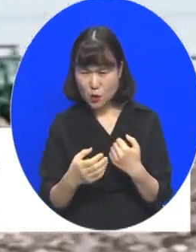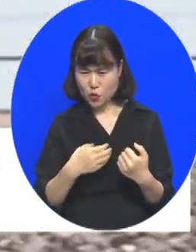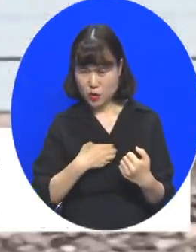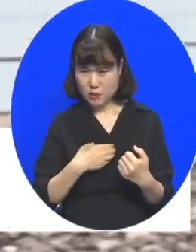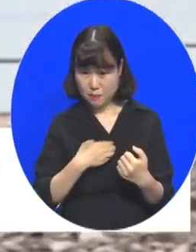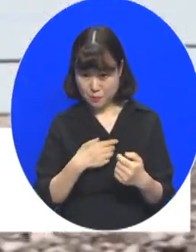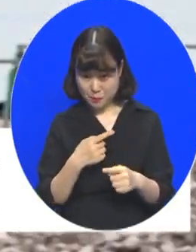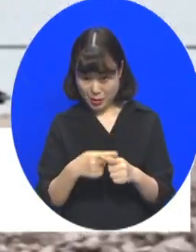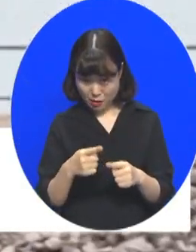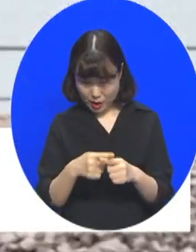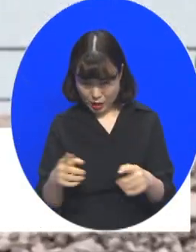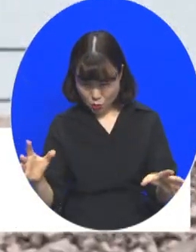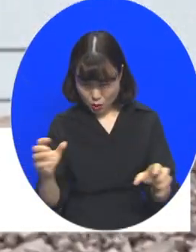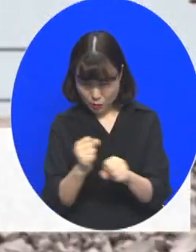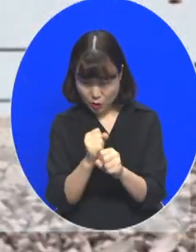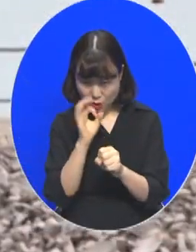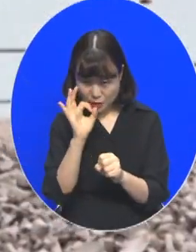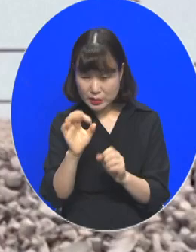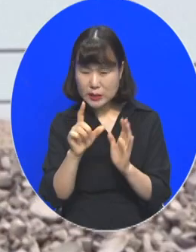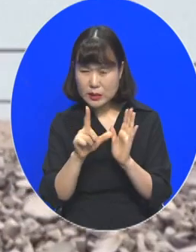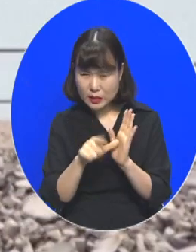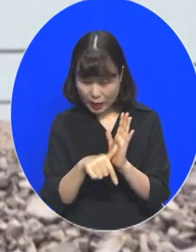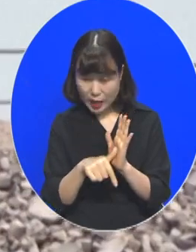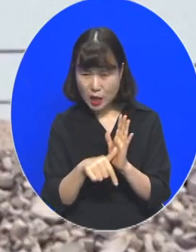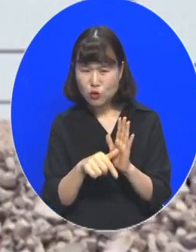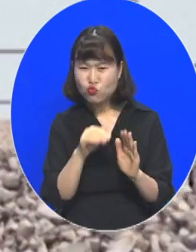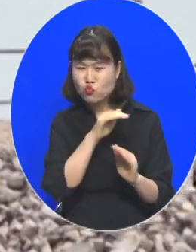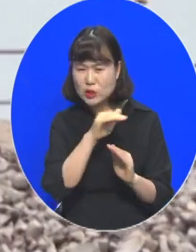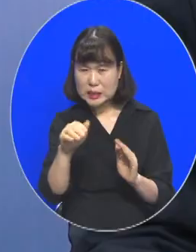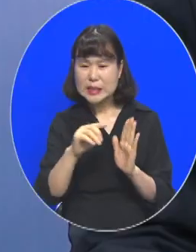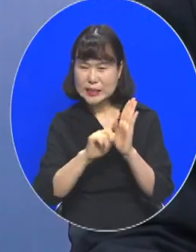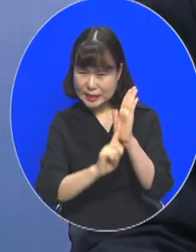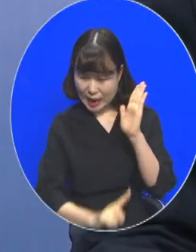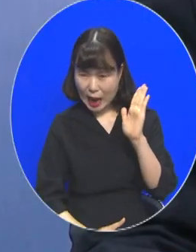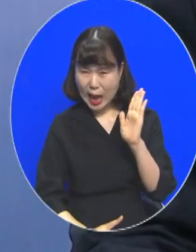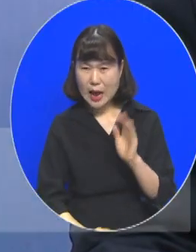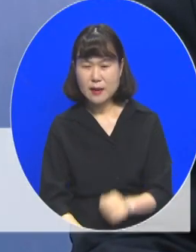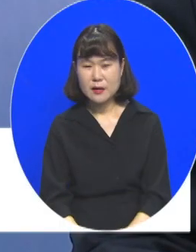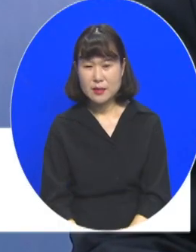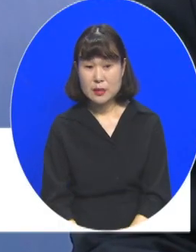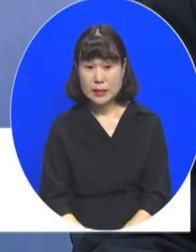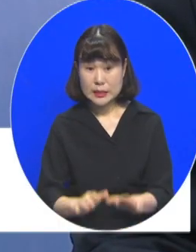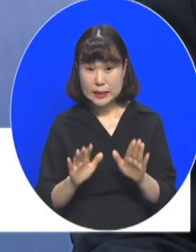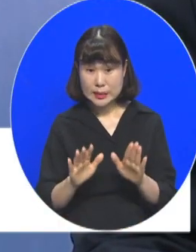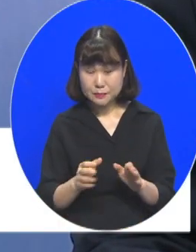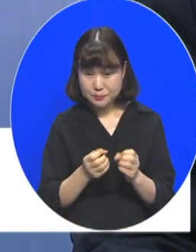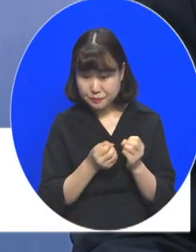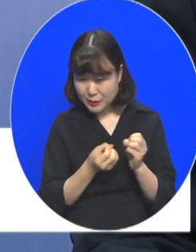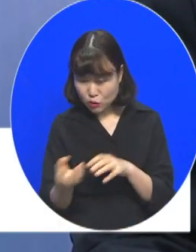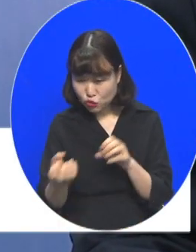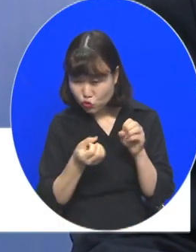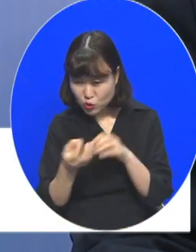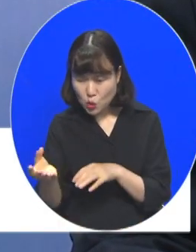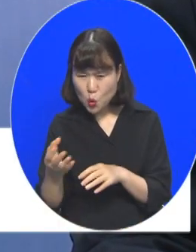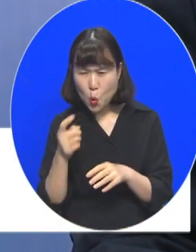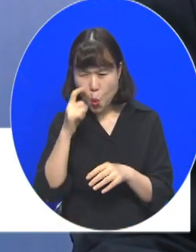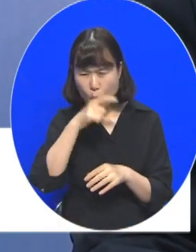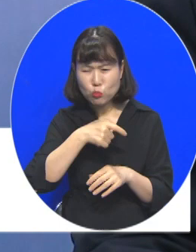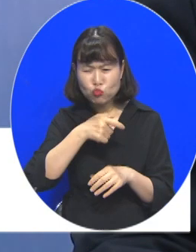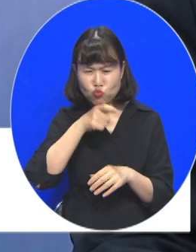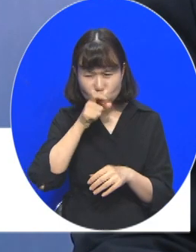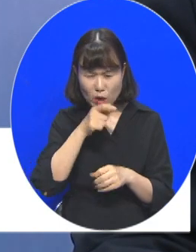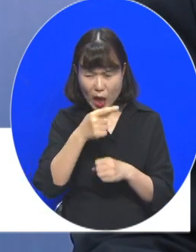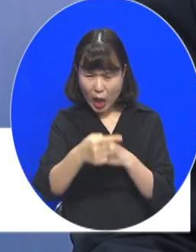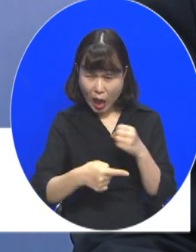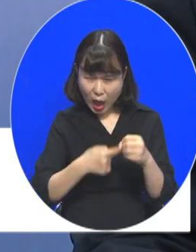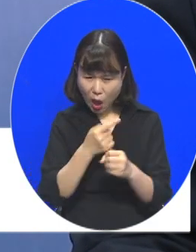종합적으로 평가했을 때 국제기준이 정한 수치 아래라는 겁니다 현재 방유정인 오염수의 핵전과 관련 정보는